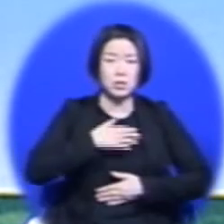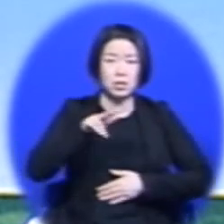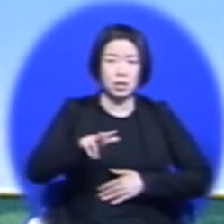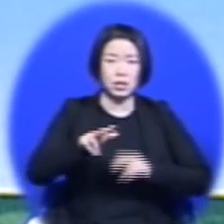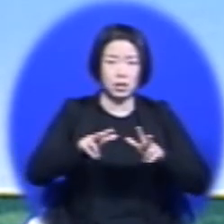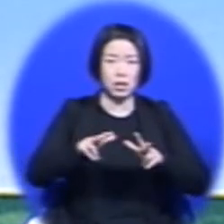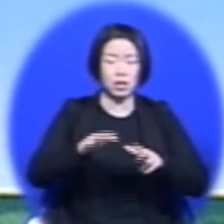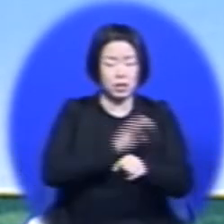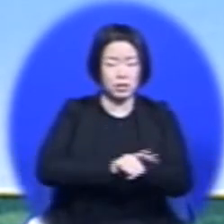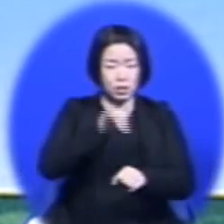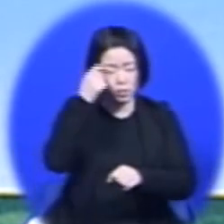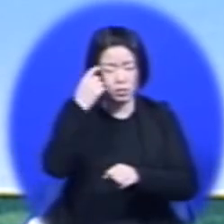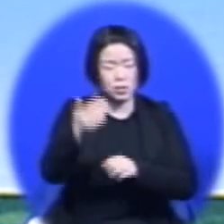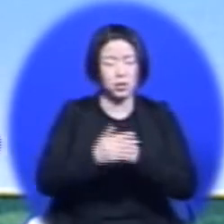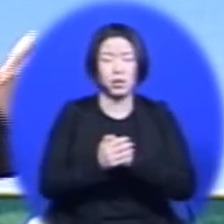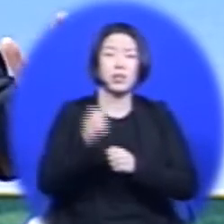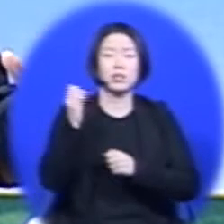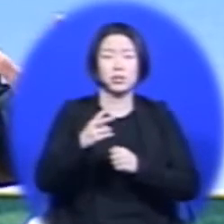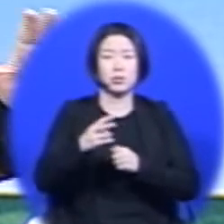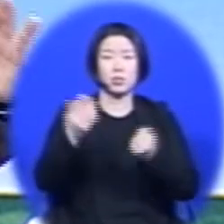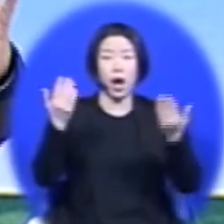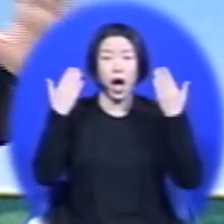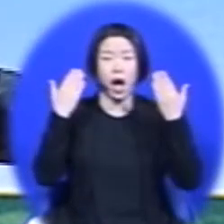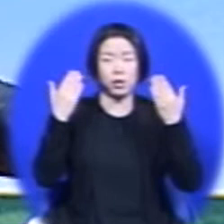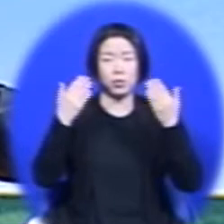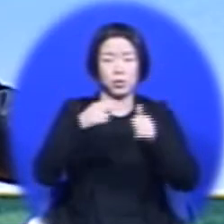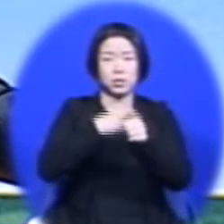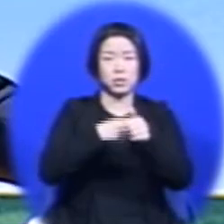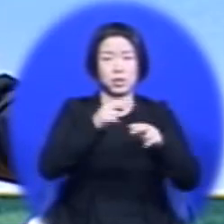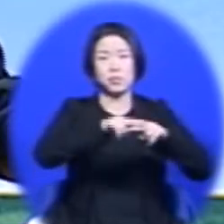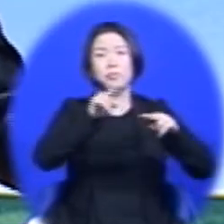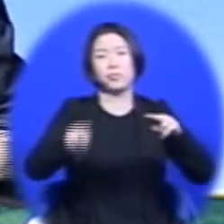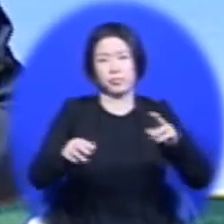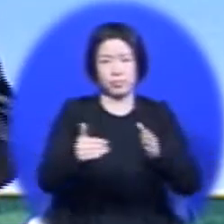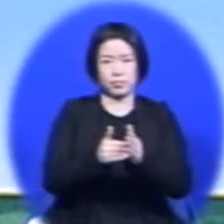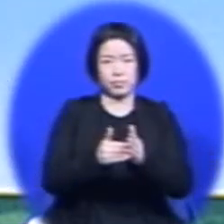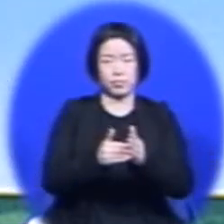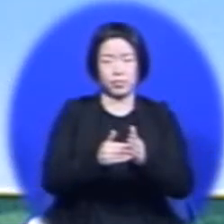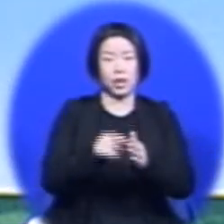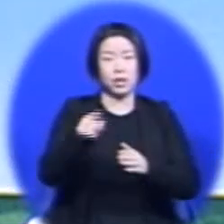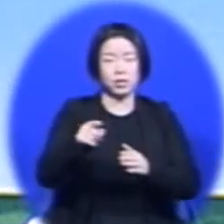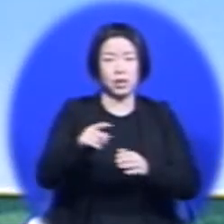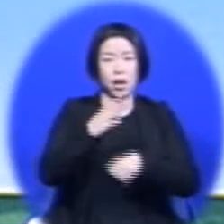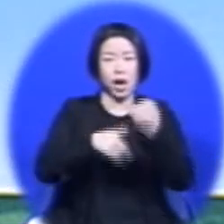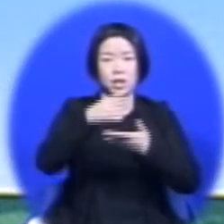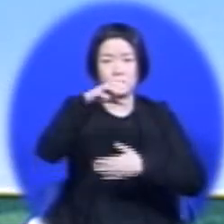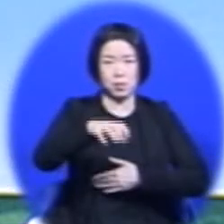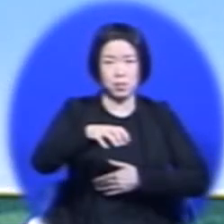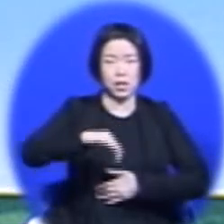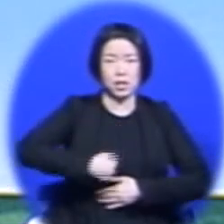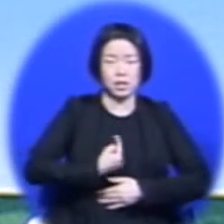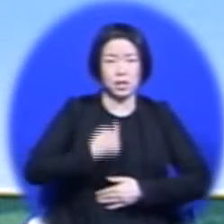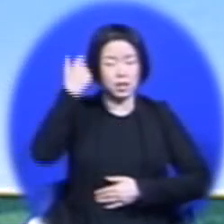겁니까? 그리고 학교에 교사 사표를 내고, 그리고 그가 하나님 앞에 나가서 자기의